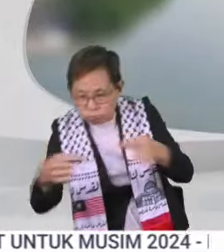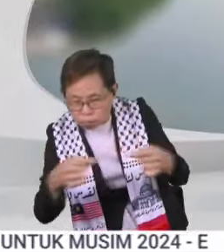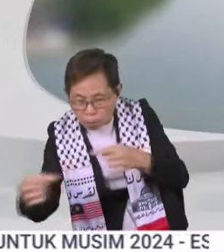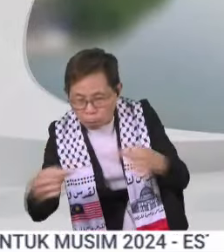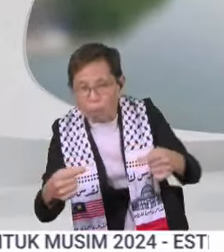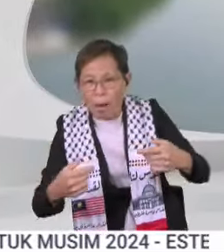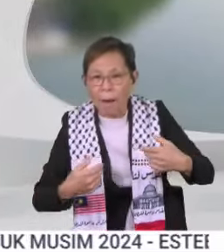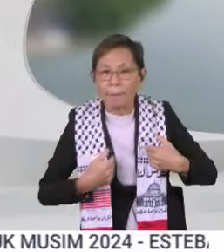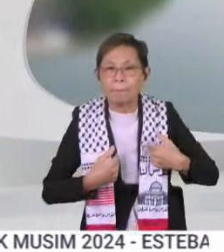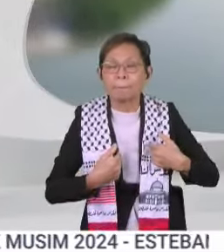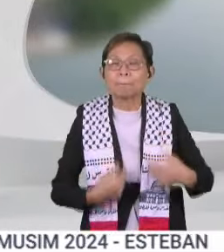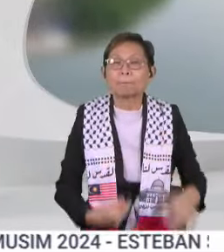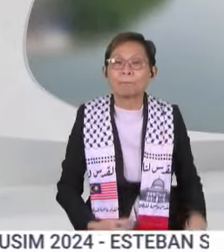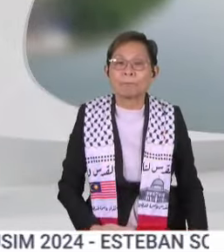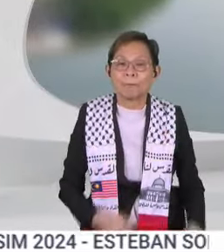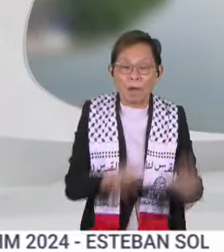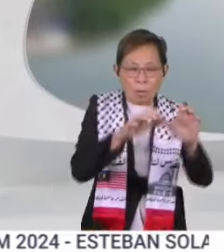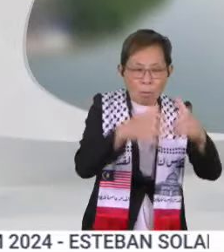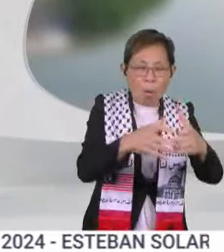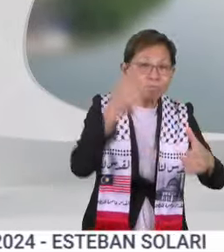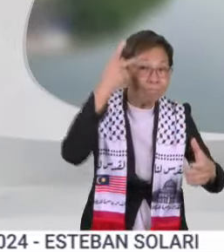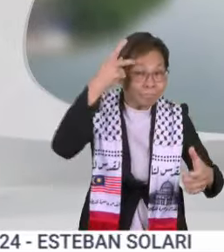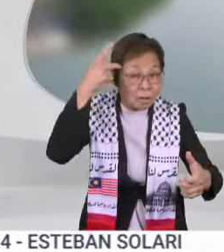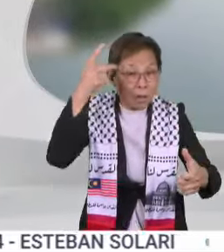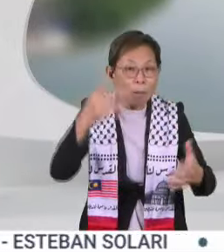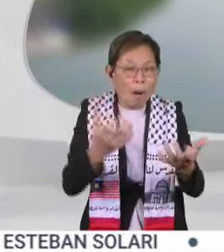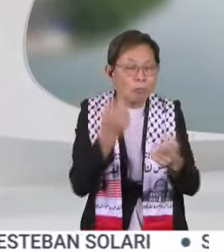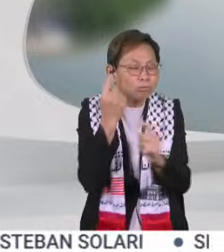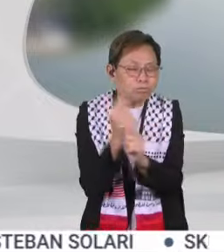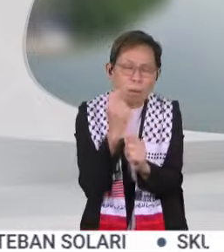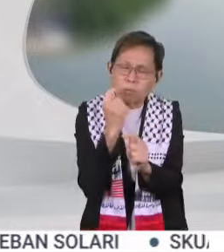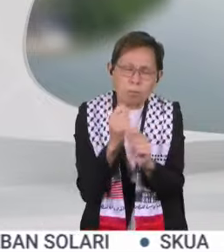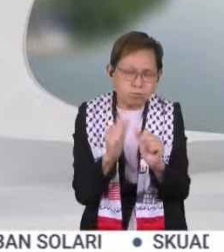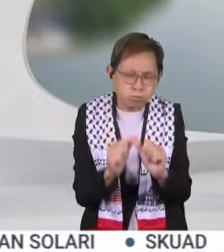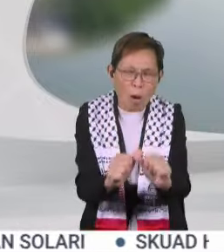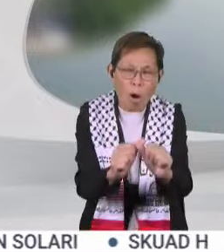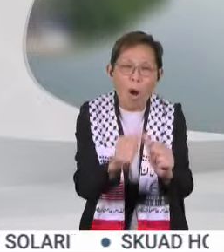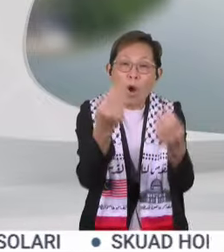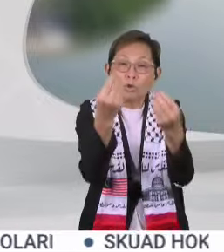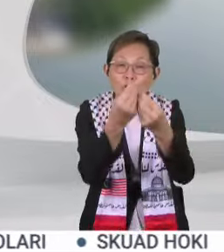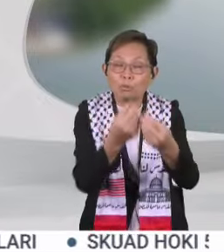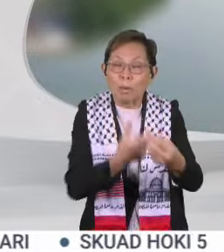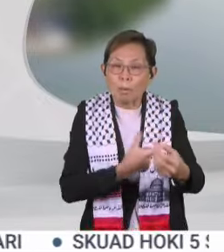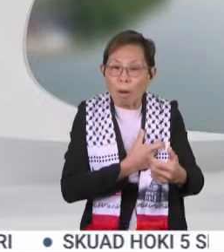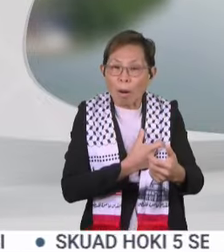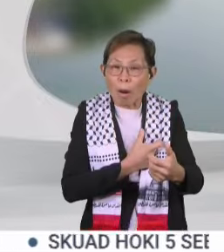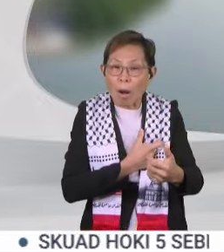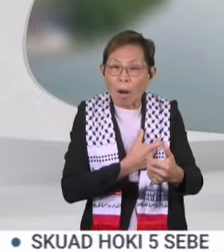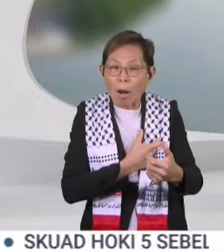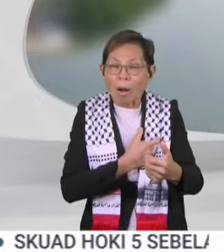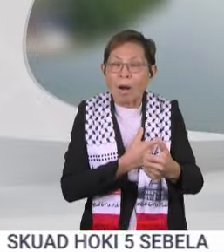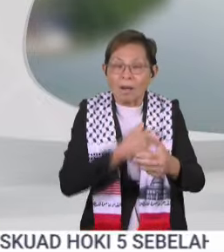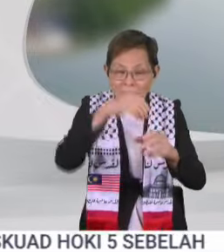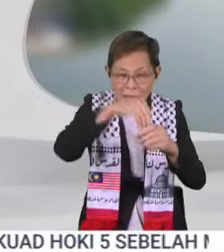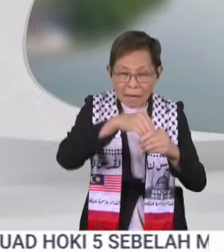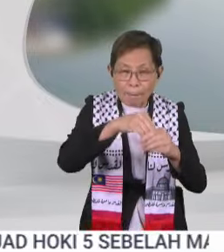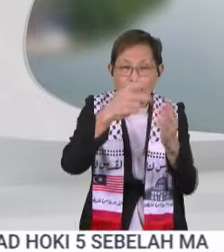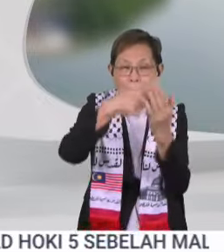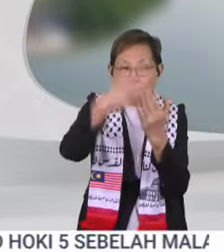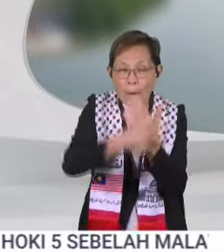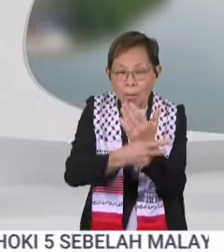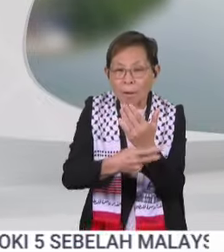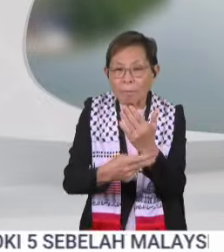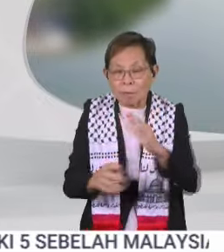dipertandingkan sementara itu kontinjen keningau mahu mengekalkan jumlah pingat dalam acara pencak silat yang dimenangi pada